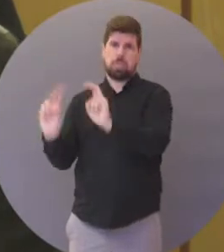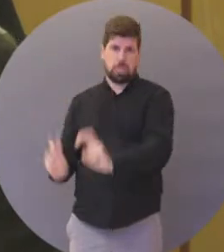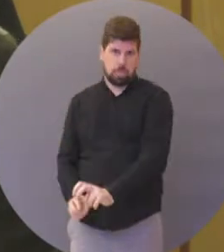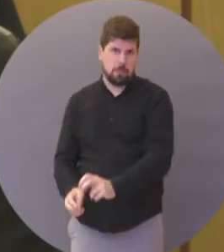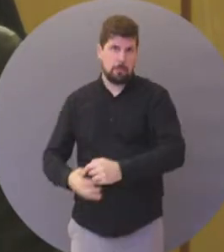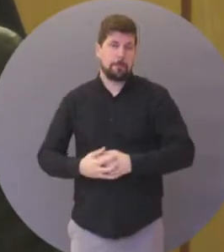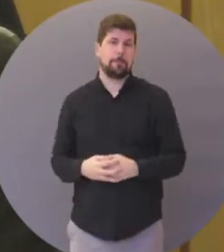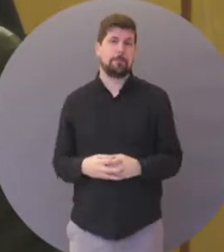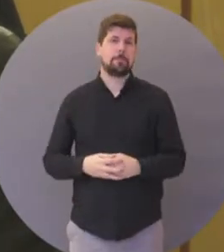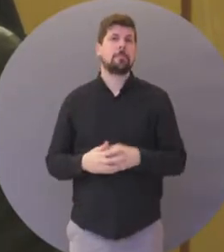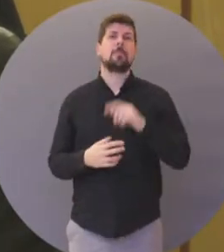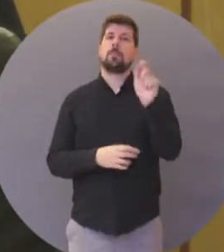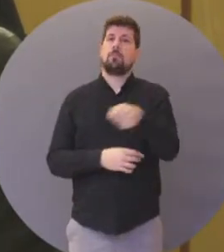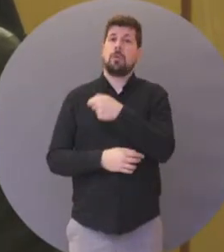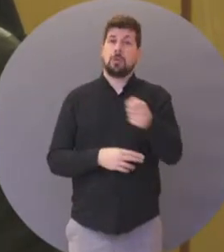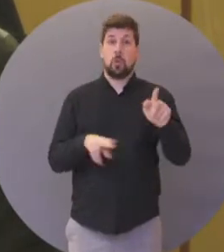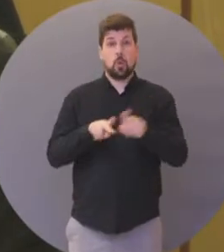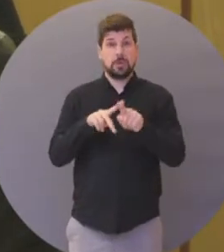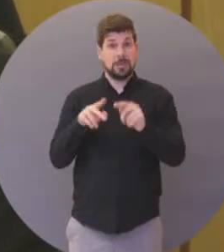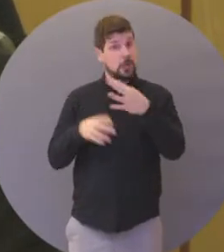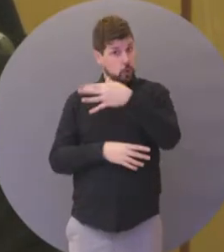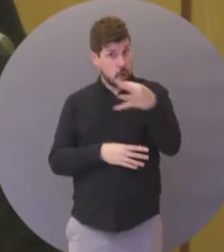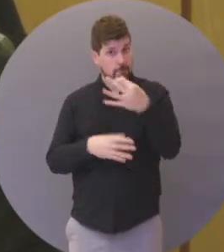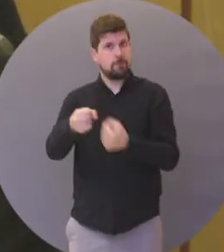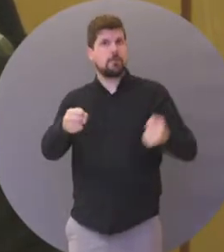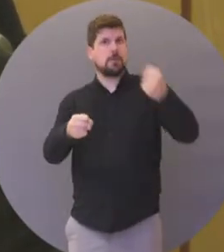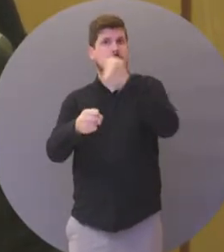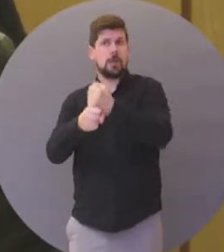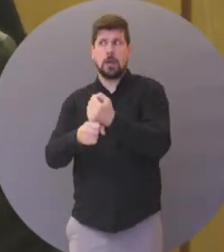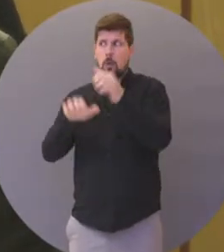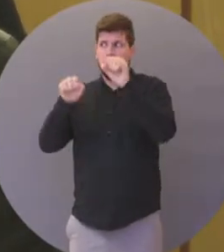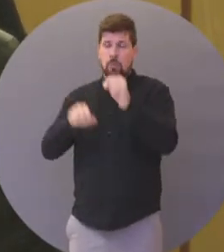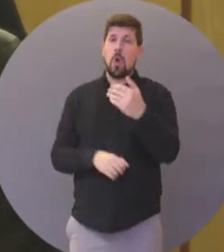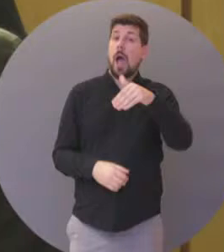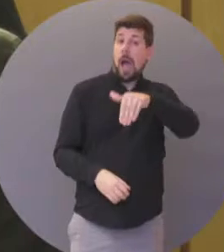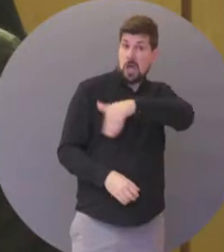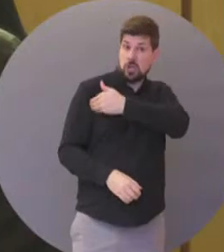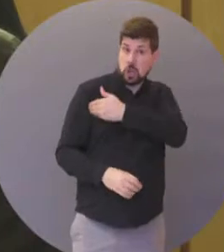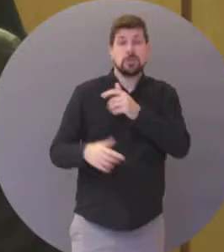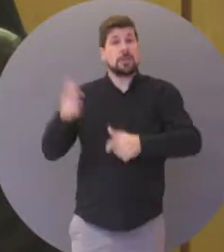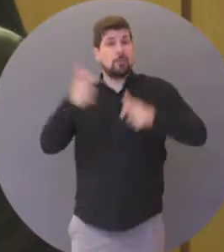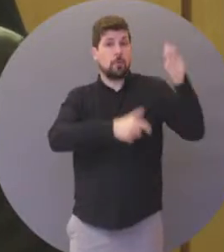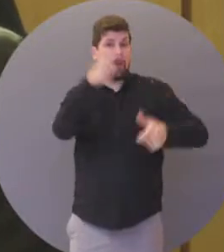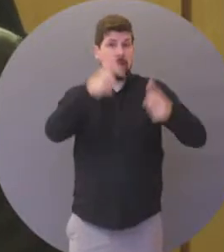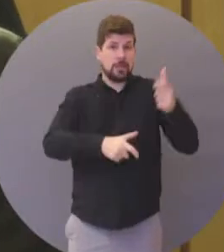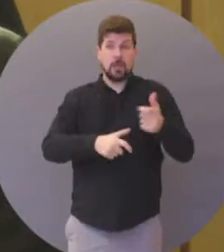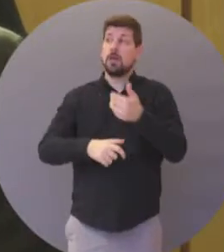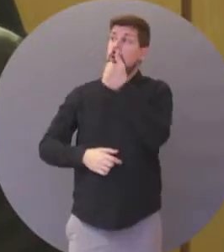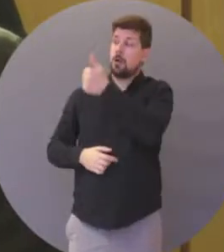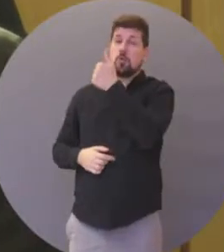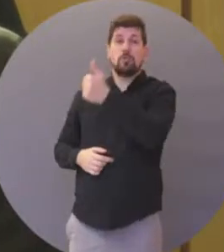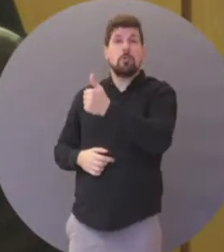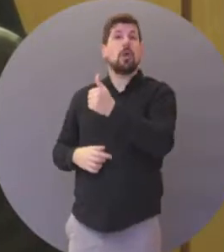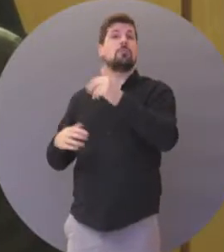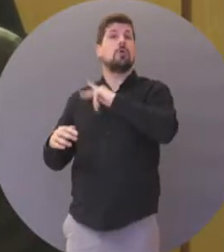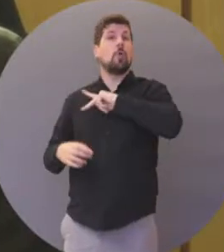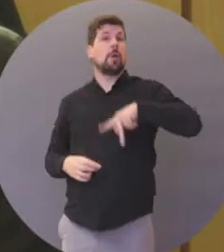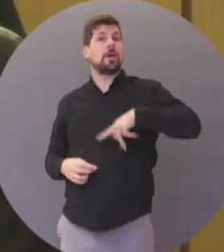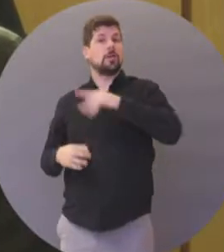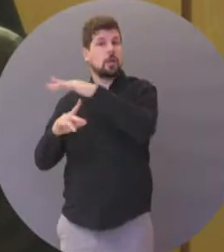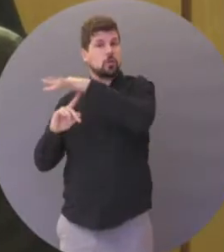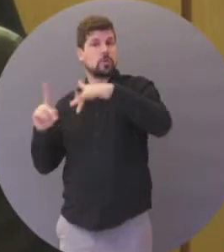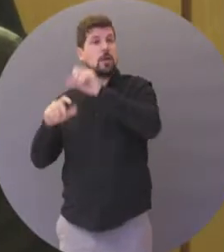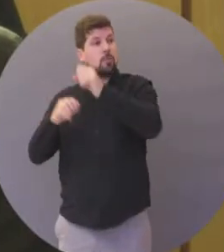et puis la construction neuve peut se faire aussi par des promoteurs immobiliers auxquels les bailleurs sociaux peuvent racheter les logements par voie de